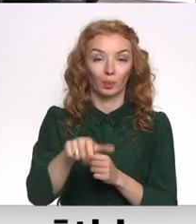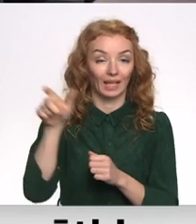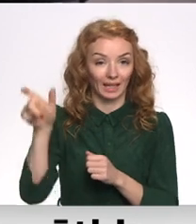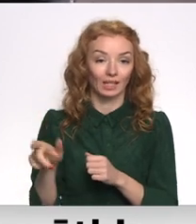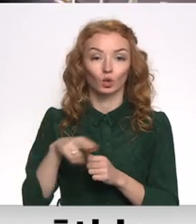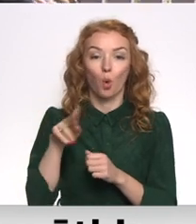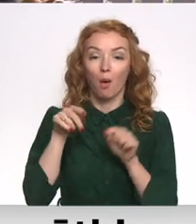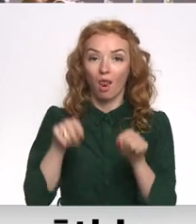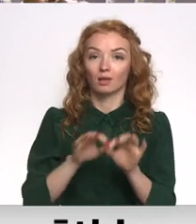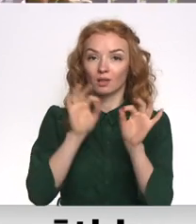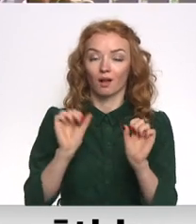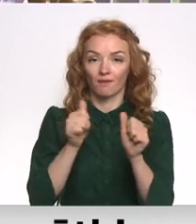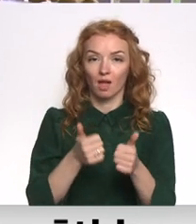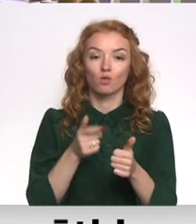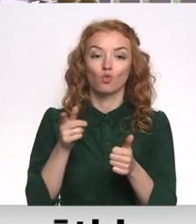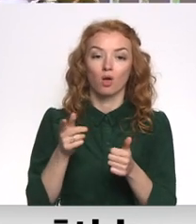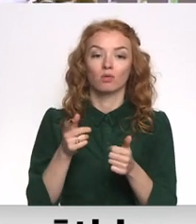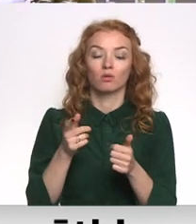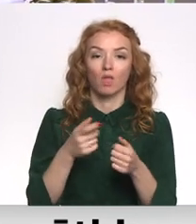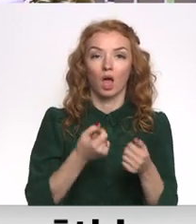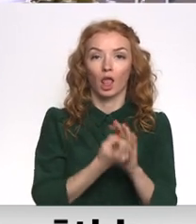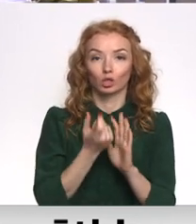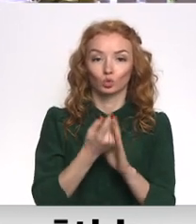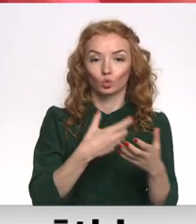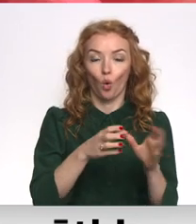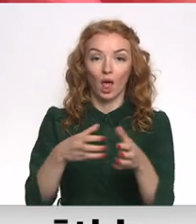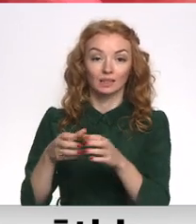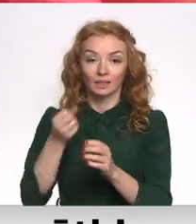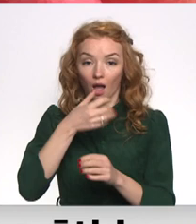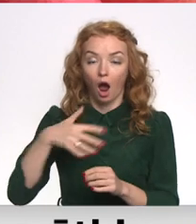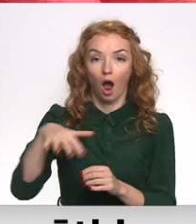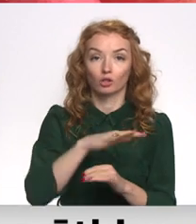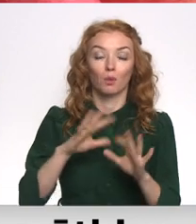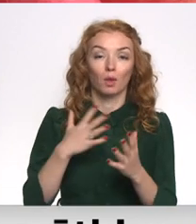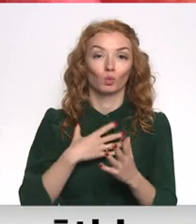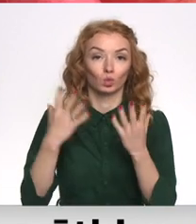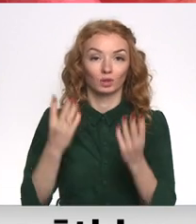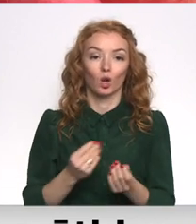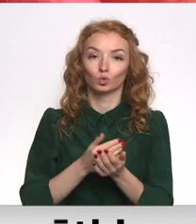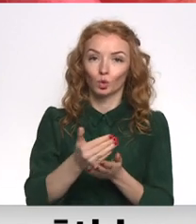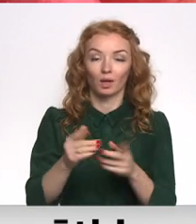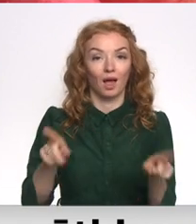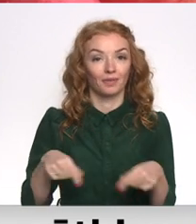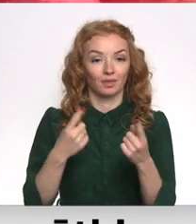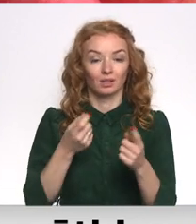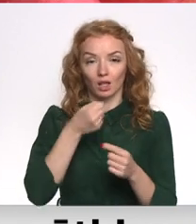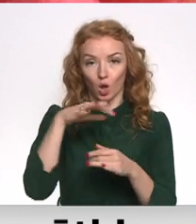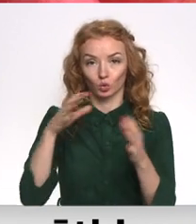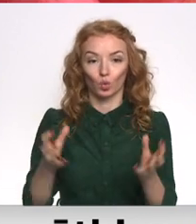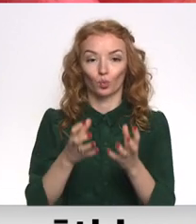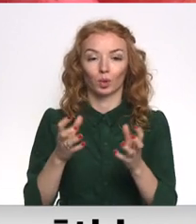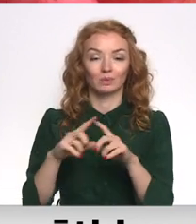Dobelē sāk veidot ģenētisko resursu kolekcijas dārzu, bet mūsdienās iesāk to turpina un attīsta